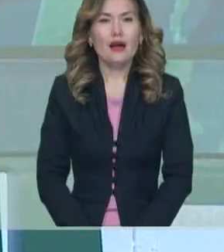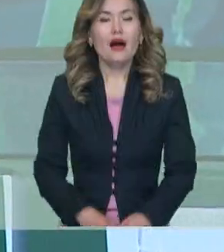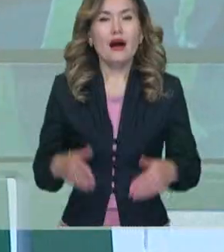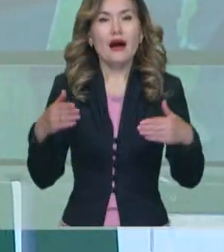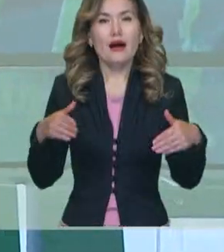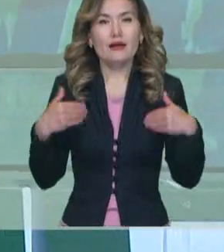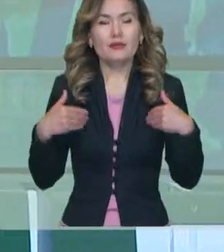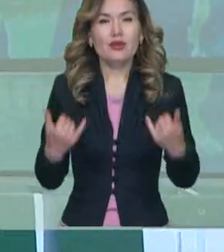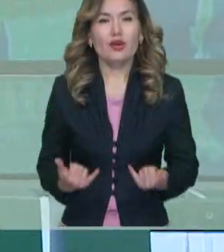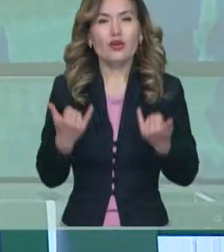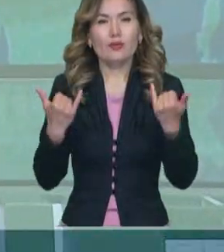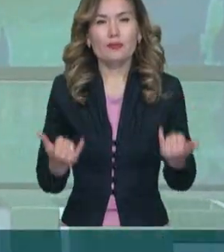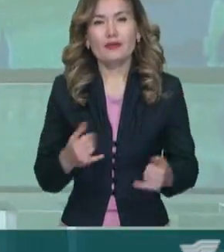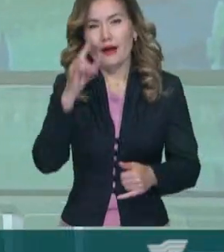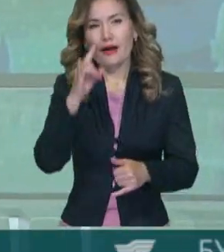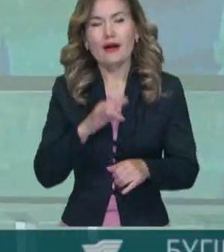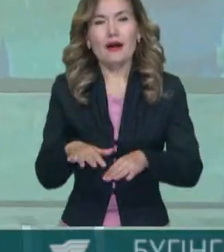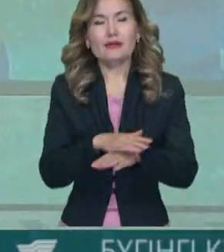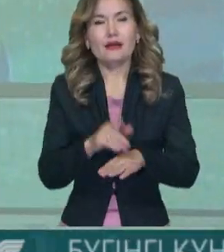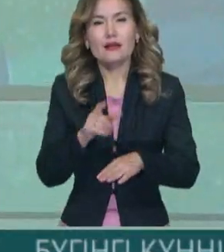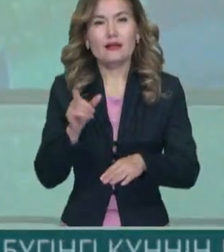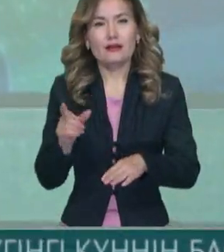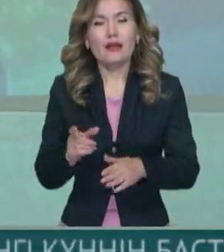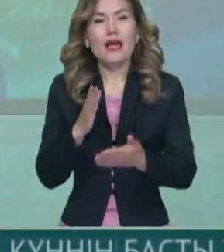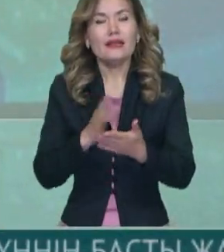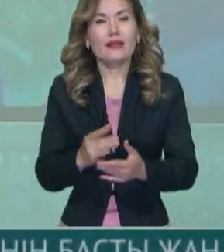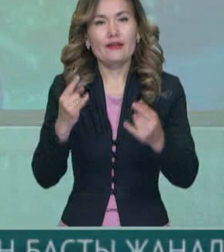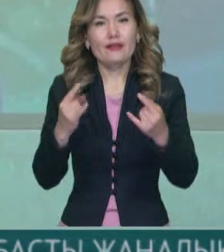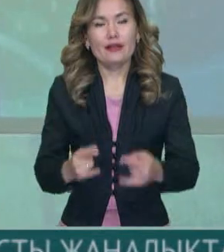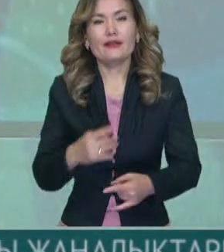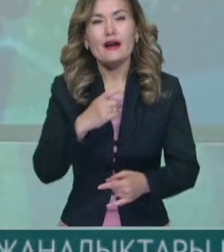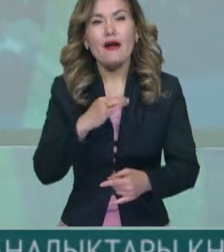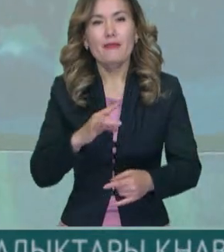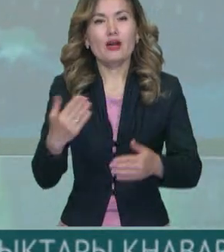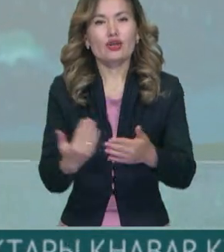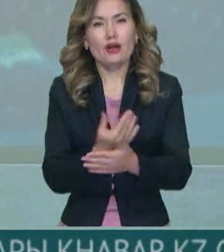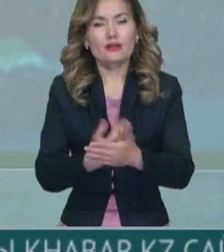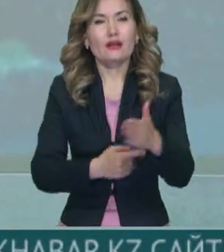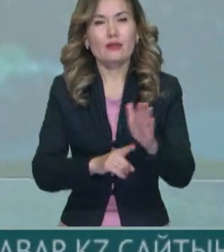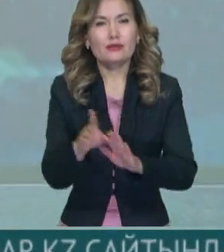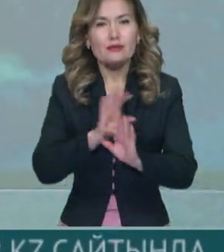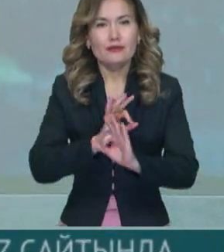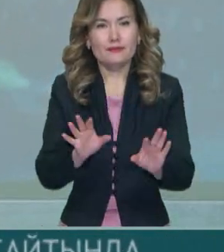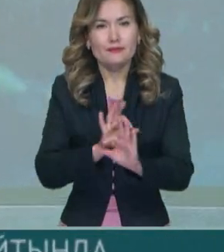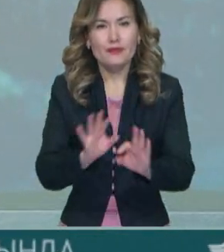Армыстар, құрметті көрмен, тікелей эфирде хабар арнасы жаңалықтары сіздермен Сағыныш Әбікеш және сурдо аудармашы Самал Жантемір.